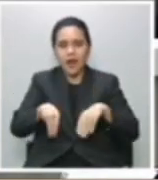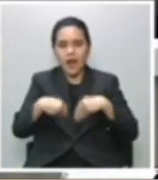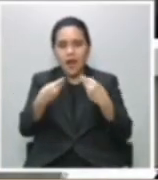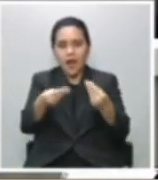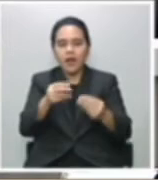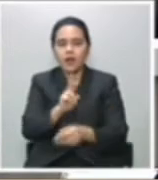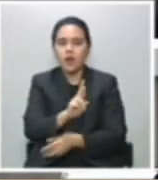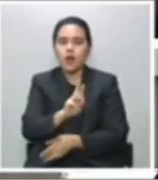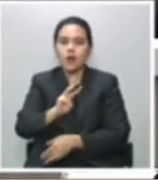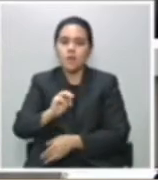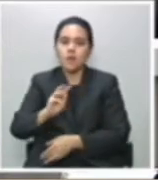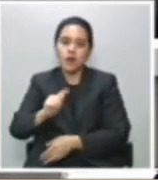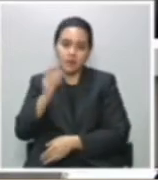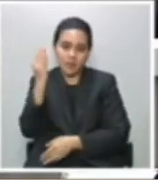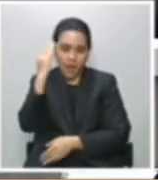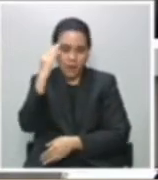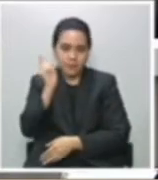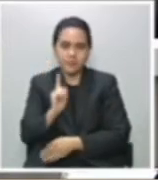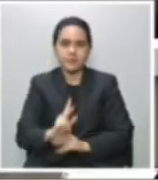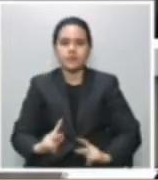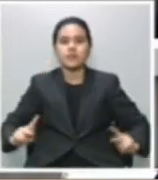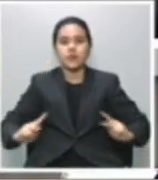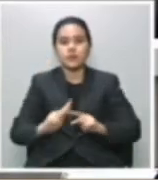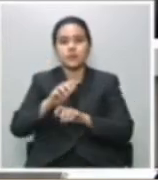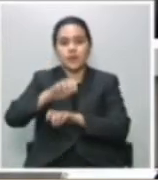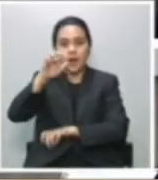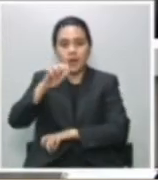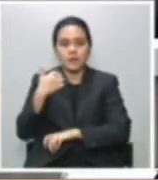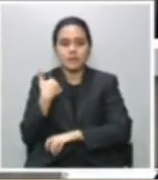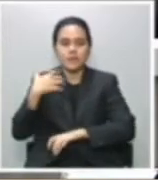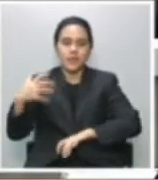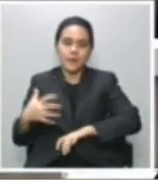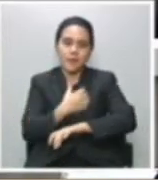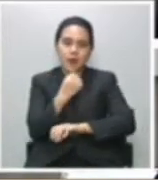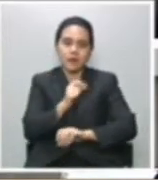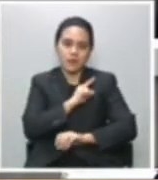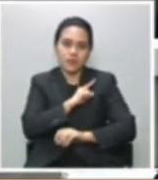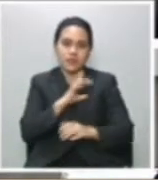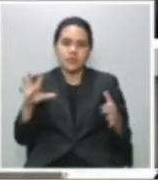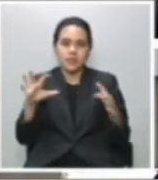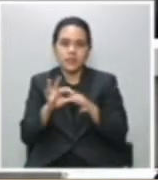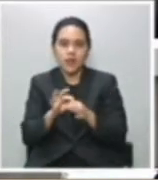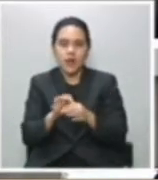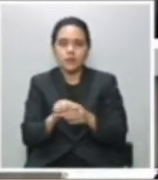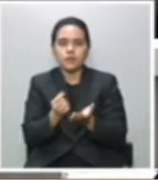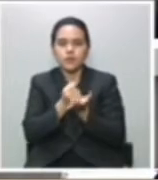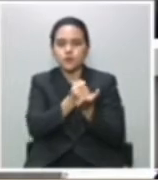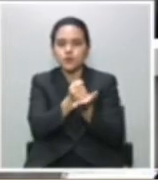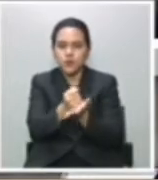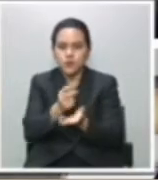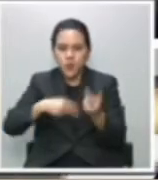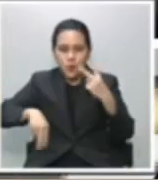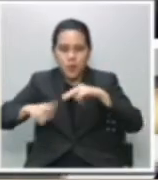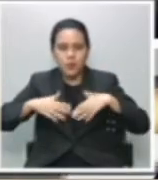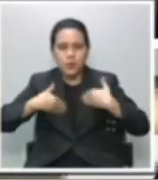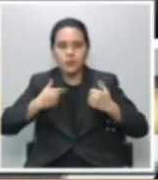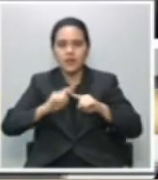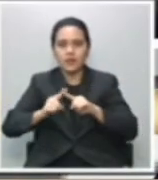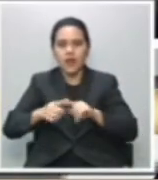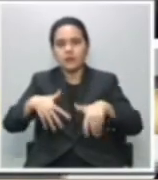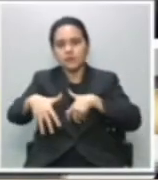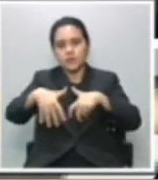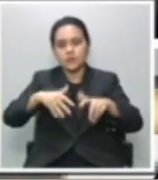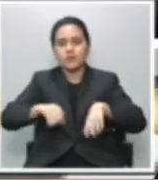านรัฐมนตรีกระทรวงมหาดไทยมีอำนาจหน้าที่เกี่ยวกับการบำบัดทุกข์บำรุงสุขการรักษาความสงบเรียบร้อยของประชาช